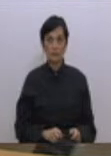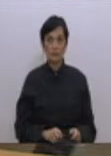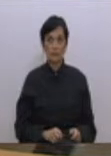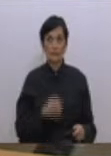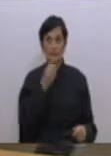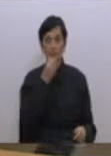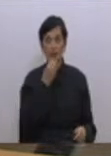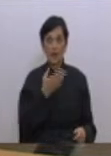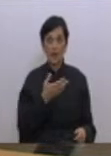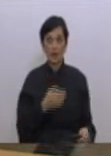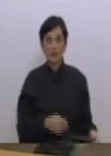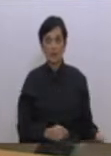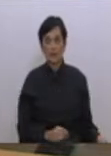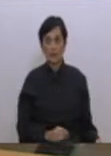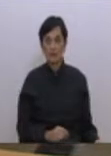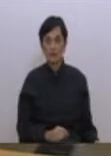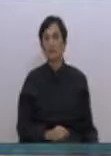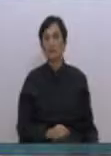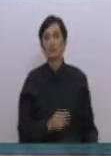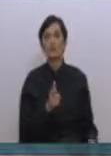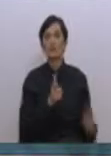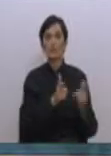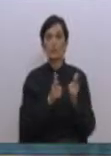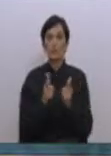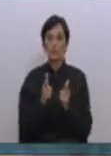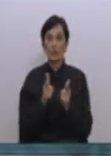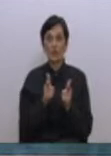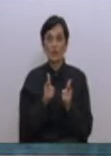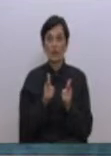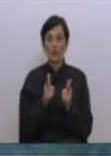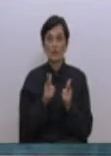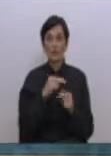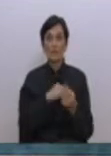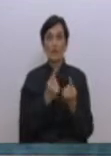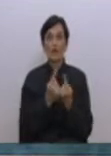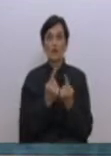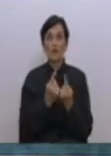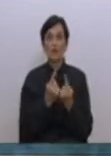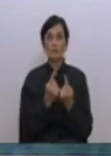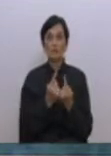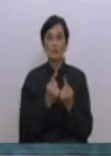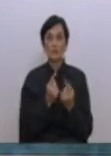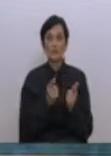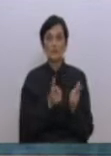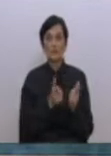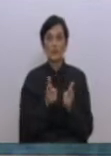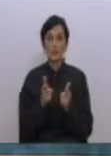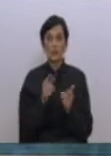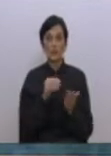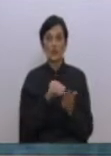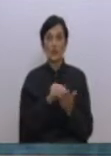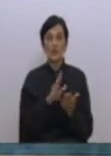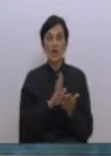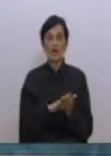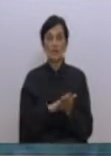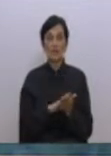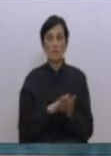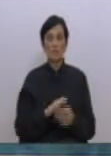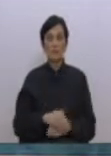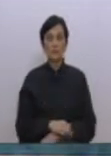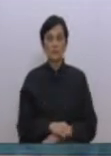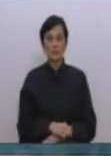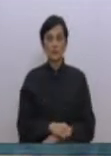Aștept. Nu. Hai moiem zădăt. Colegi vom moiem zădăt. Registrație suis.